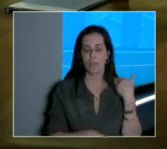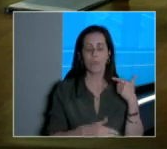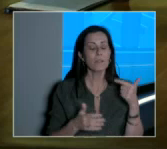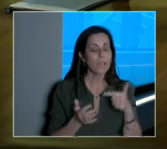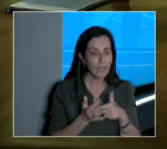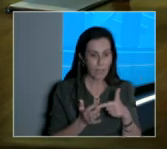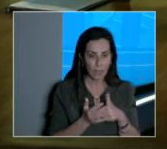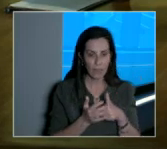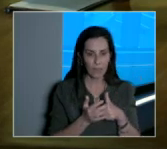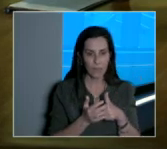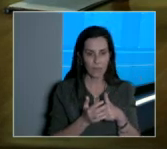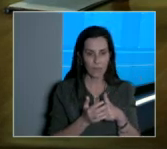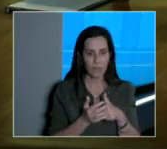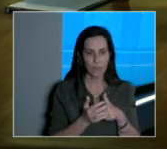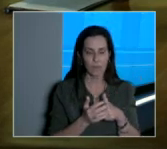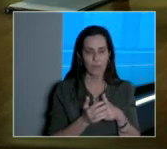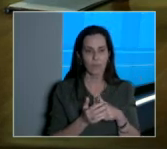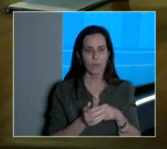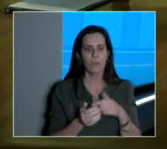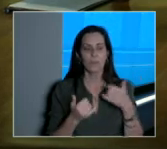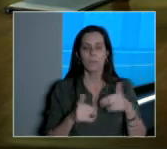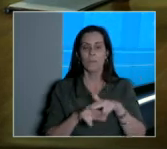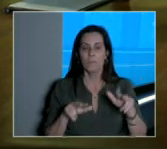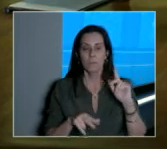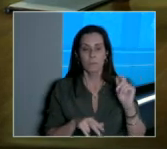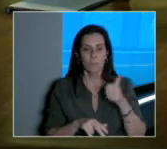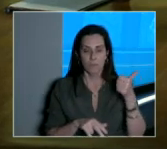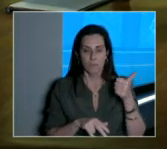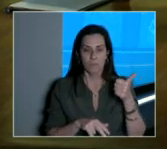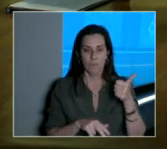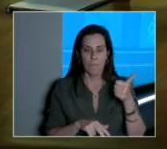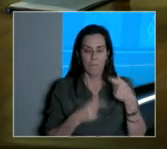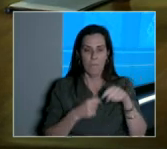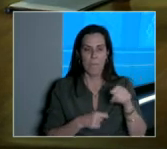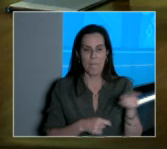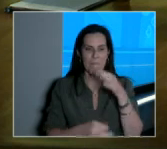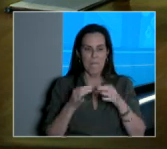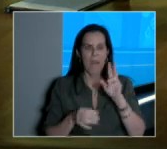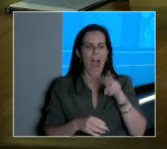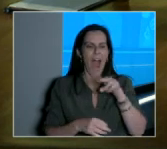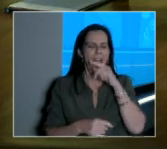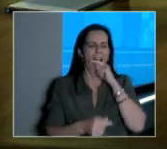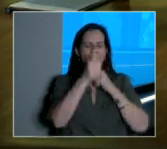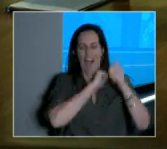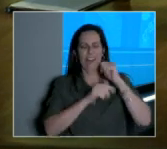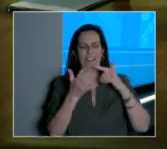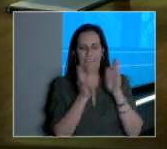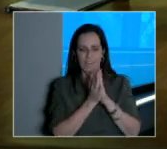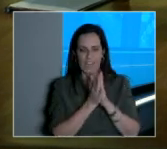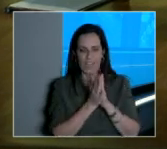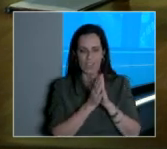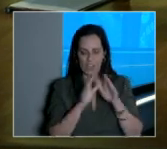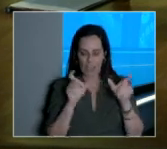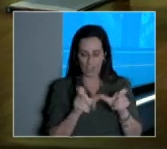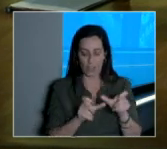כדי שהחוק הזה שונה עוד פעם למה? המצב היום הוא שקודם כל מעמידים את חבר הכנסת לדין, והוא יכול אקטיבית לבקש חסינות.